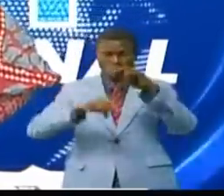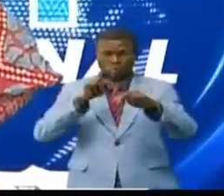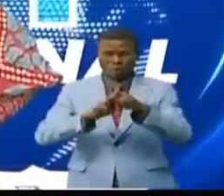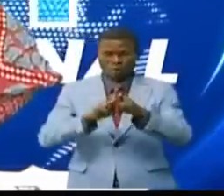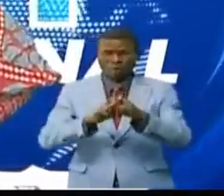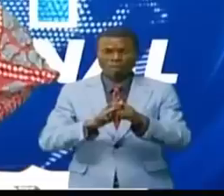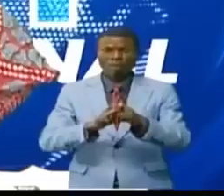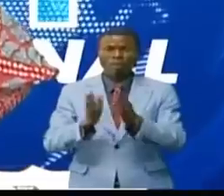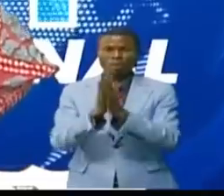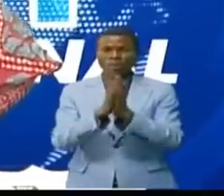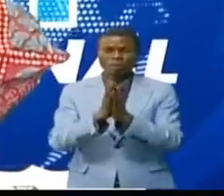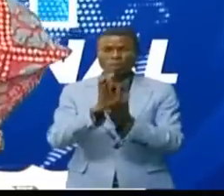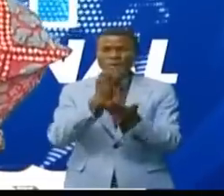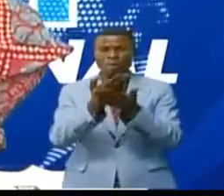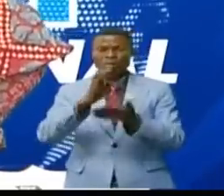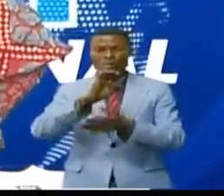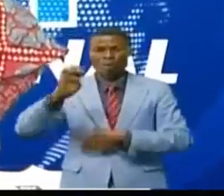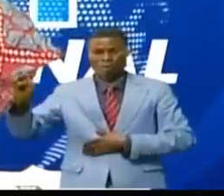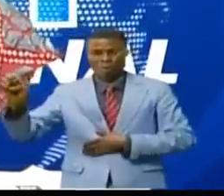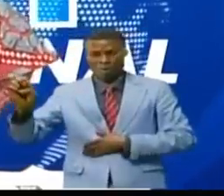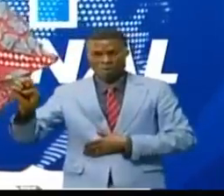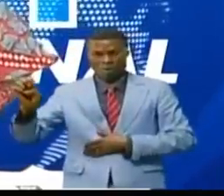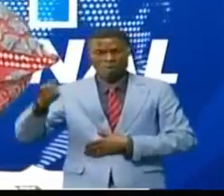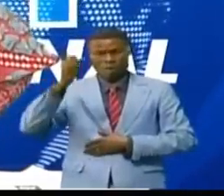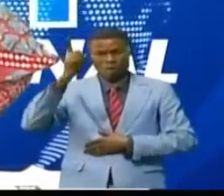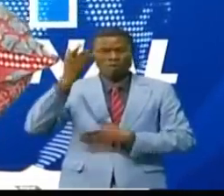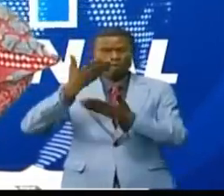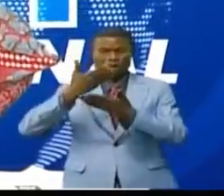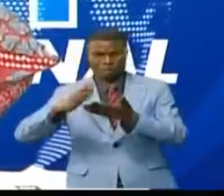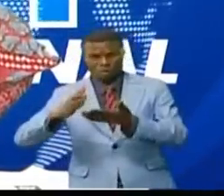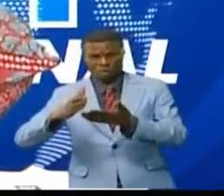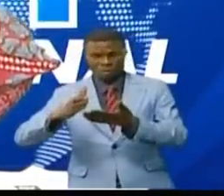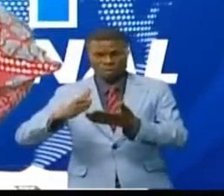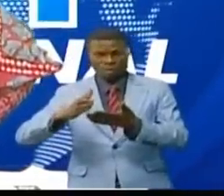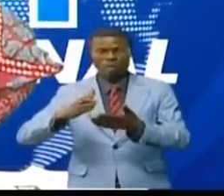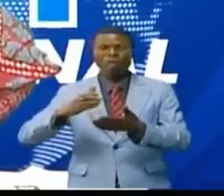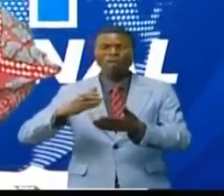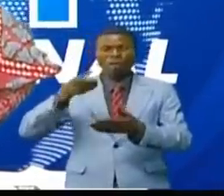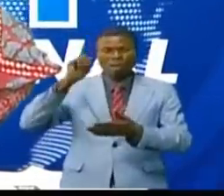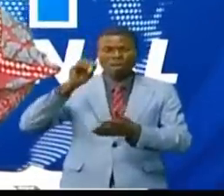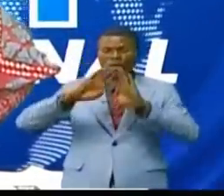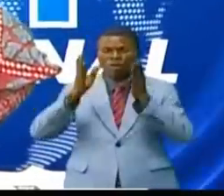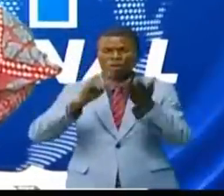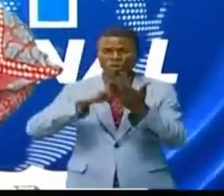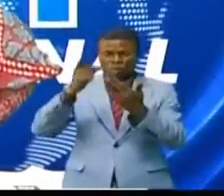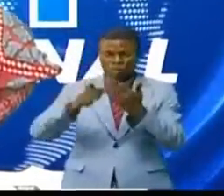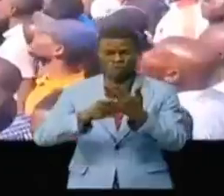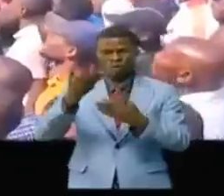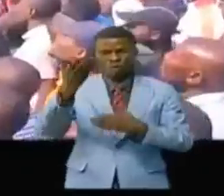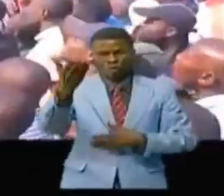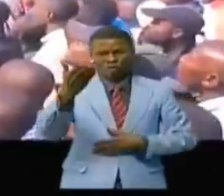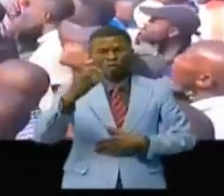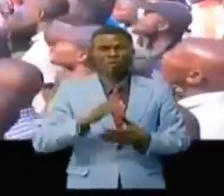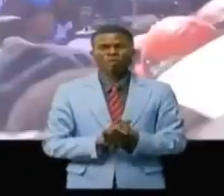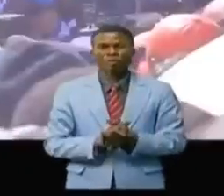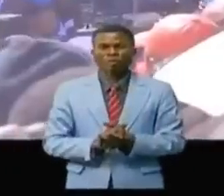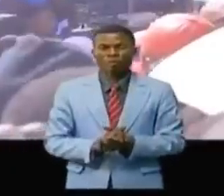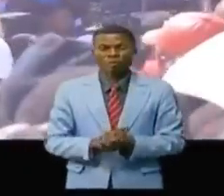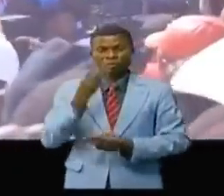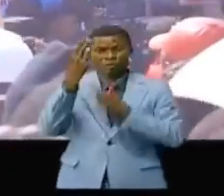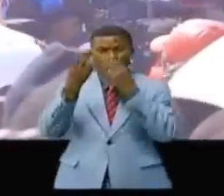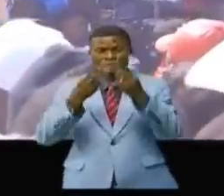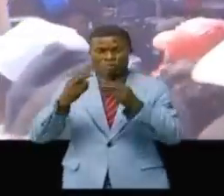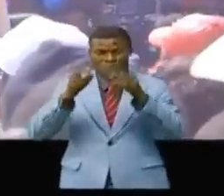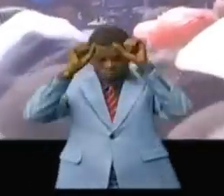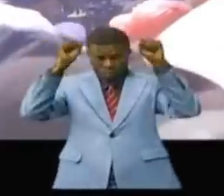l'UNC dans l'est du pays n'est qu'une première partie. Tout le pays est au programme. Edith Chana. La tournée du